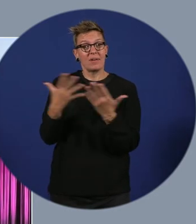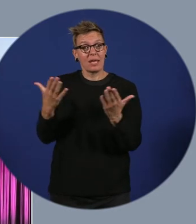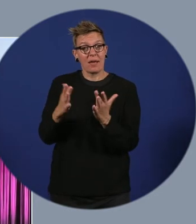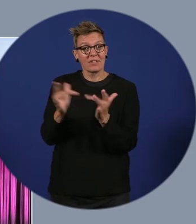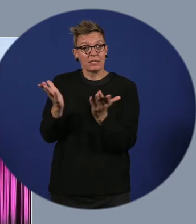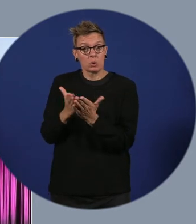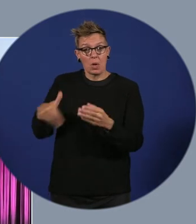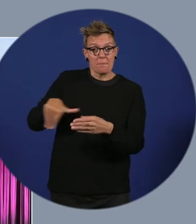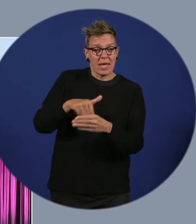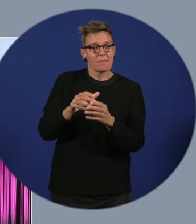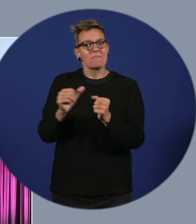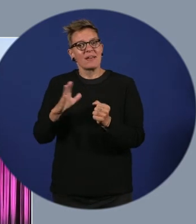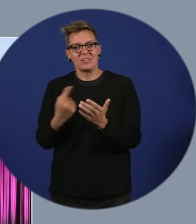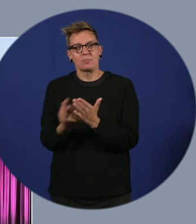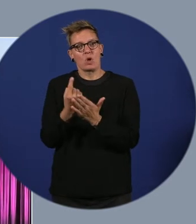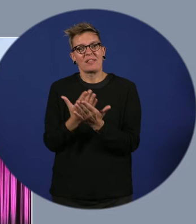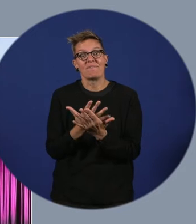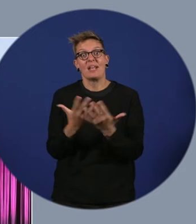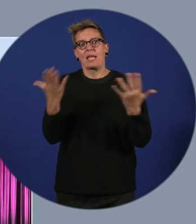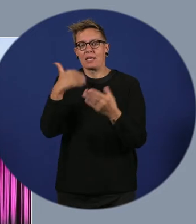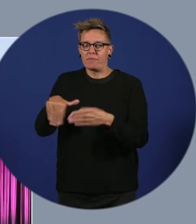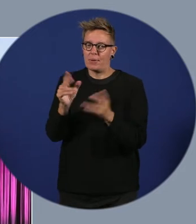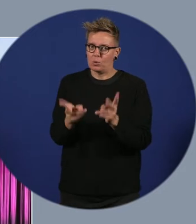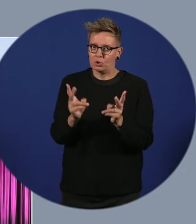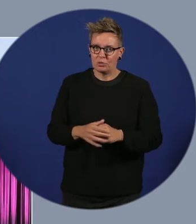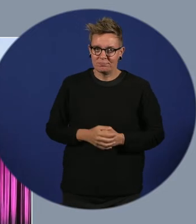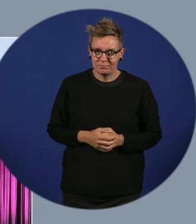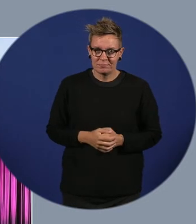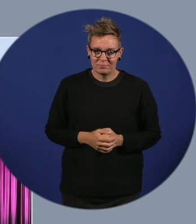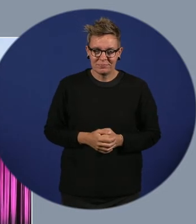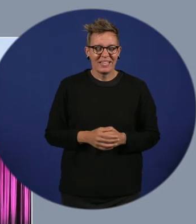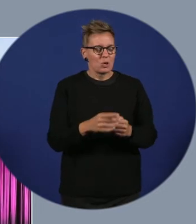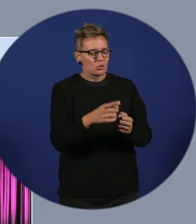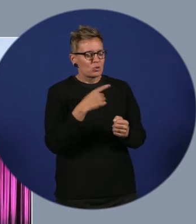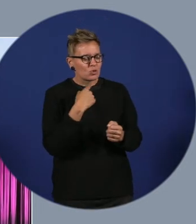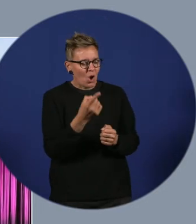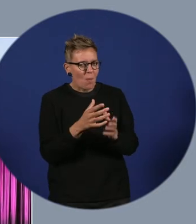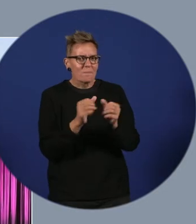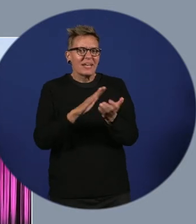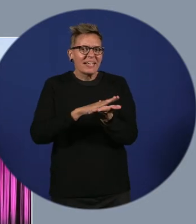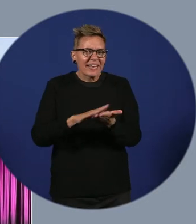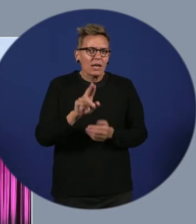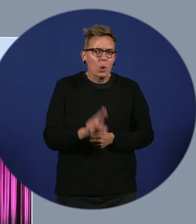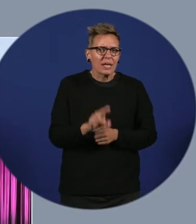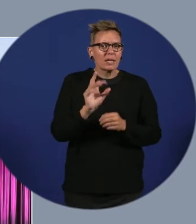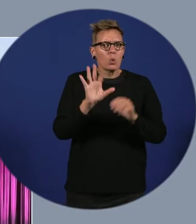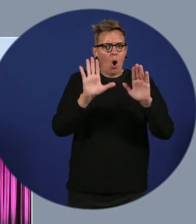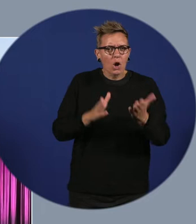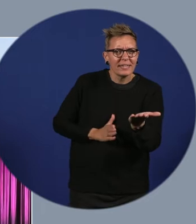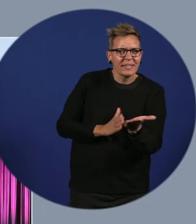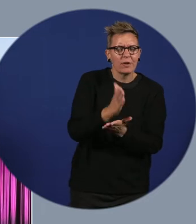finns absolut utrymme för många fler friskolor. Du svarade lite på det innan där, men kanske hur gjorde ni rent konkret? Det var ju ändå